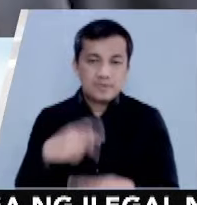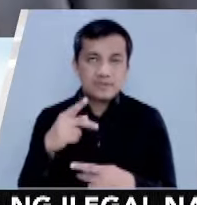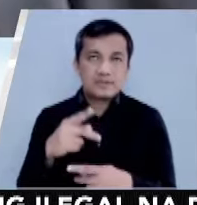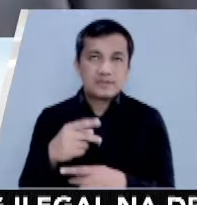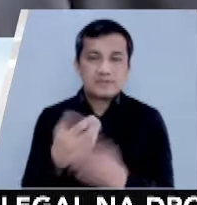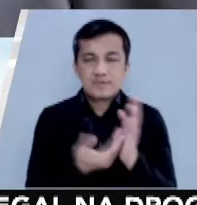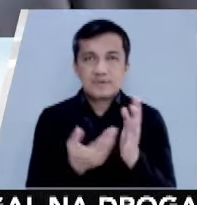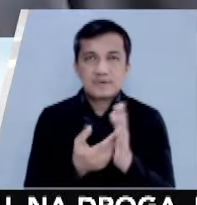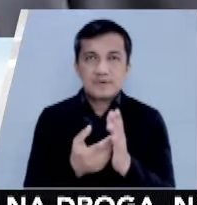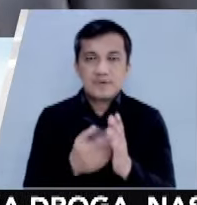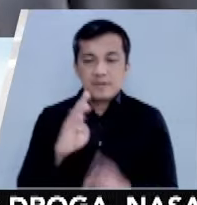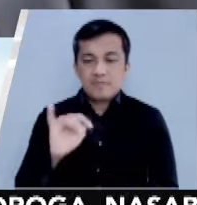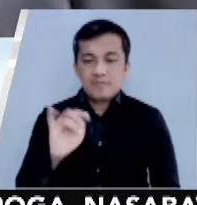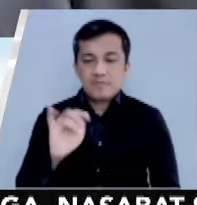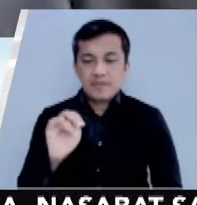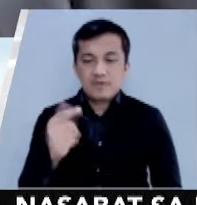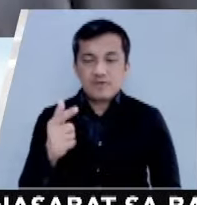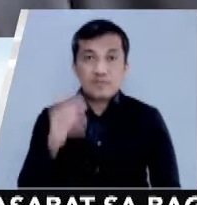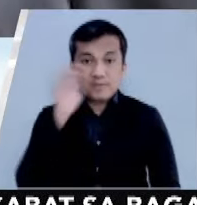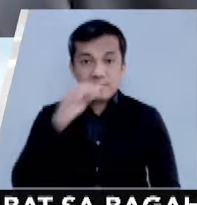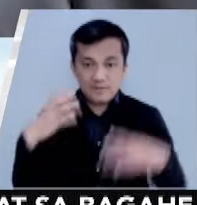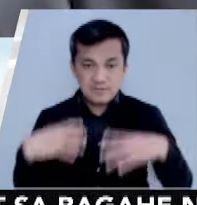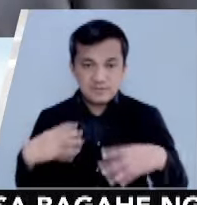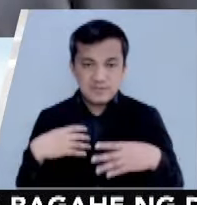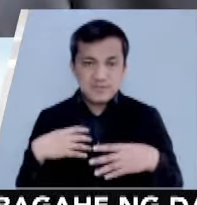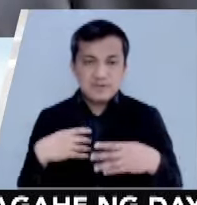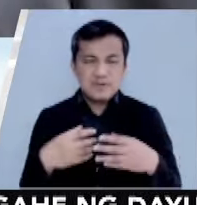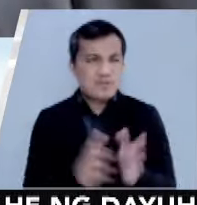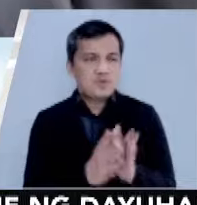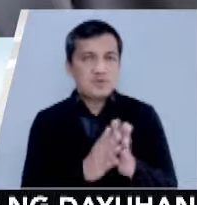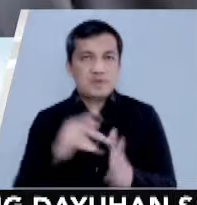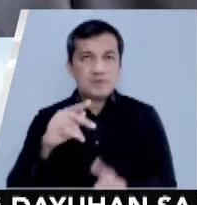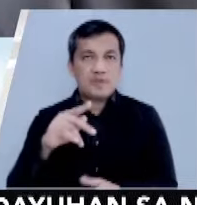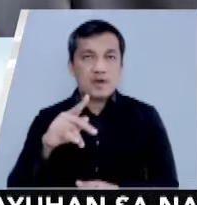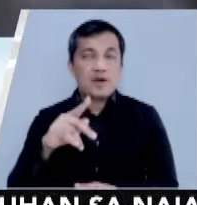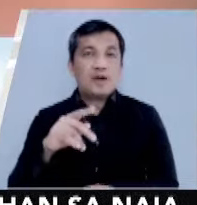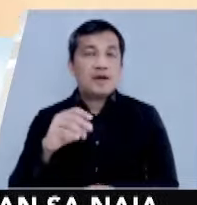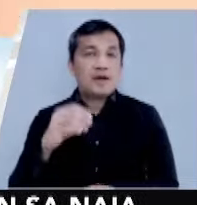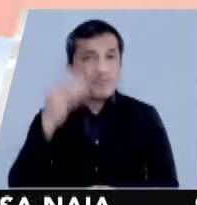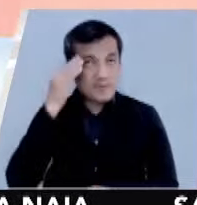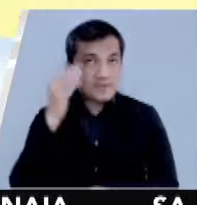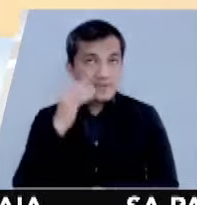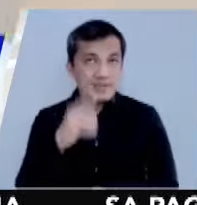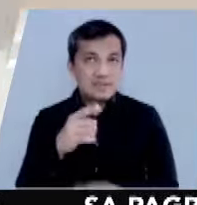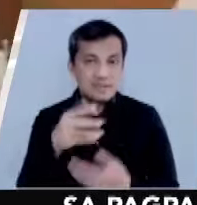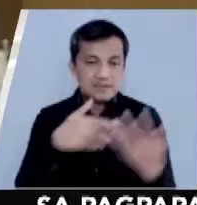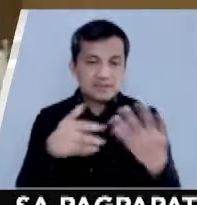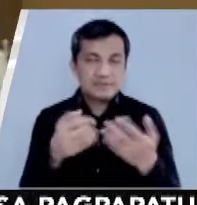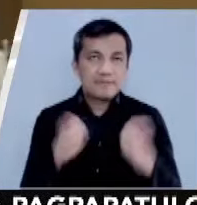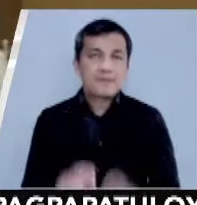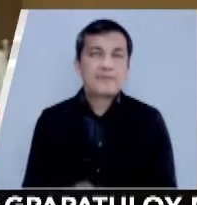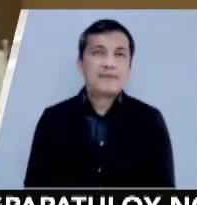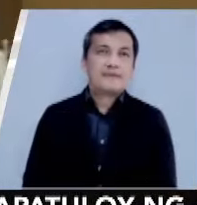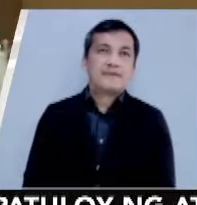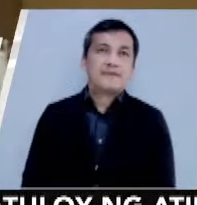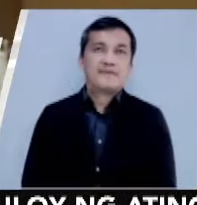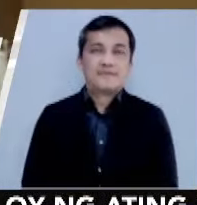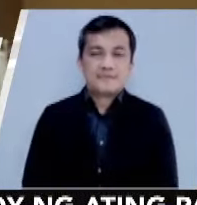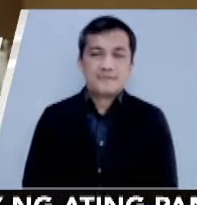Tagalog na pinuri ng mga bigating Korean opa na nakabanding niya sa event. It was really the barong